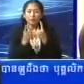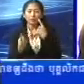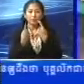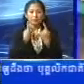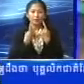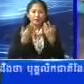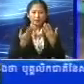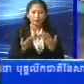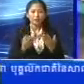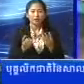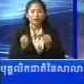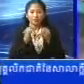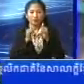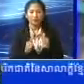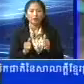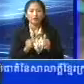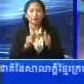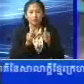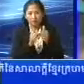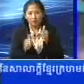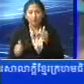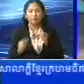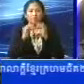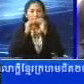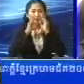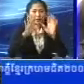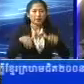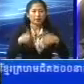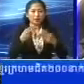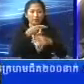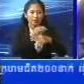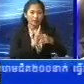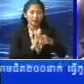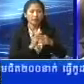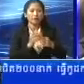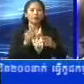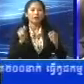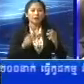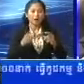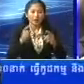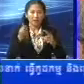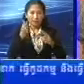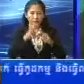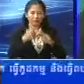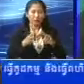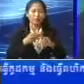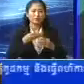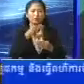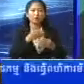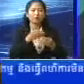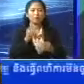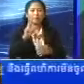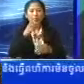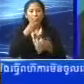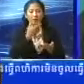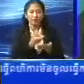គ្នានោះដែរនាយករដ្ឋមន្ត្រីចិនបានប្រកាសពីការផ្ដល់នូវកម្ចីអន្តរការប្រាក់ចំនួន200លានយួនបន្ថែមទៀតត